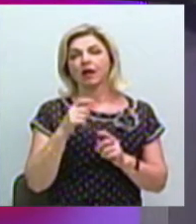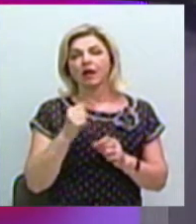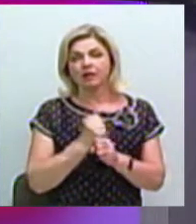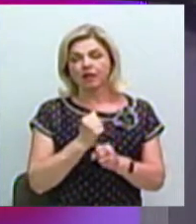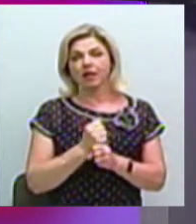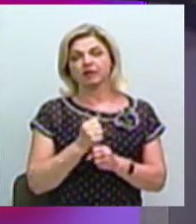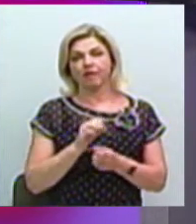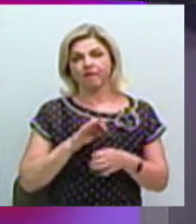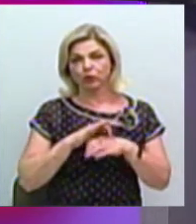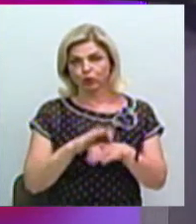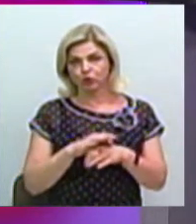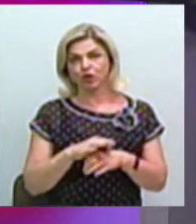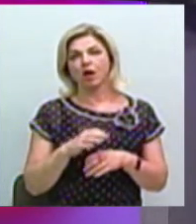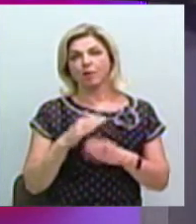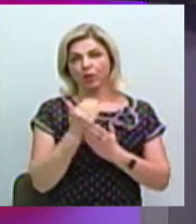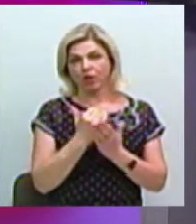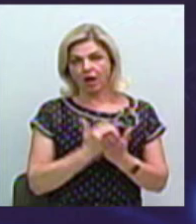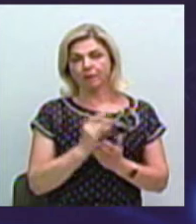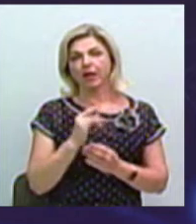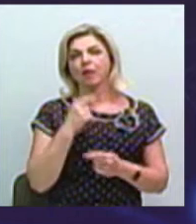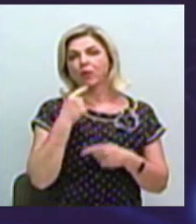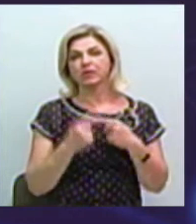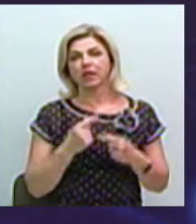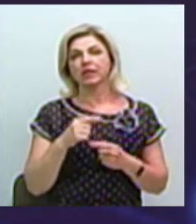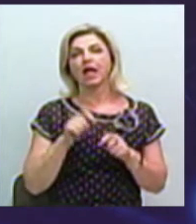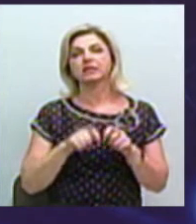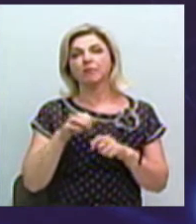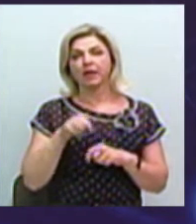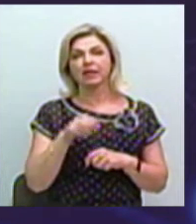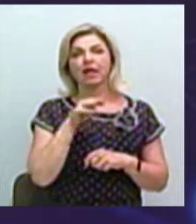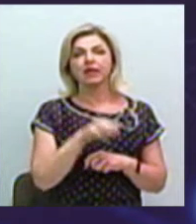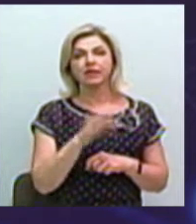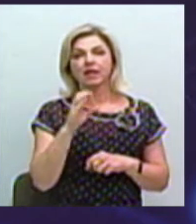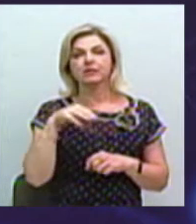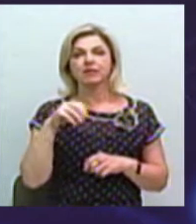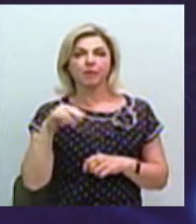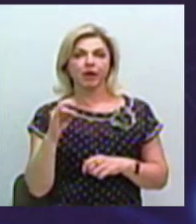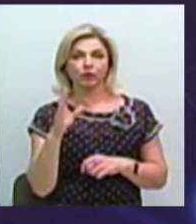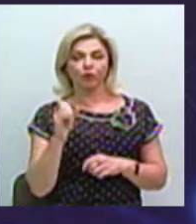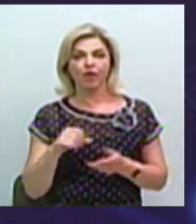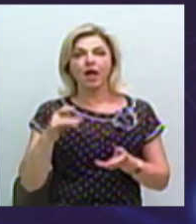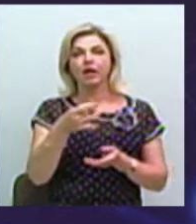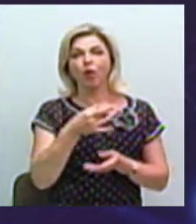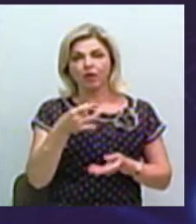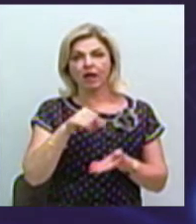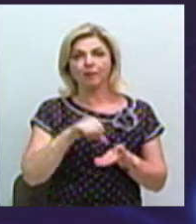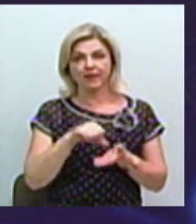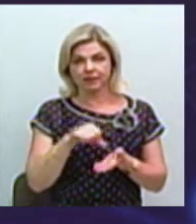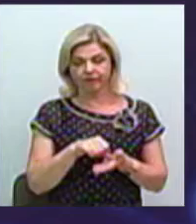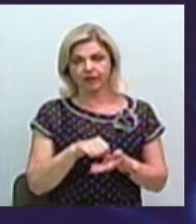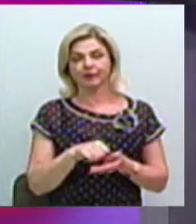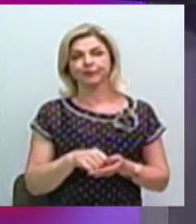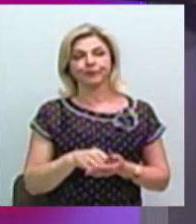кандидатам наша постійна експертка Тетяна Степанова, регіональна представниця громадської організації «Центр UA». Вітаю,